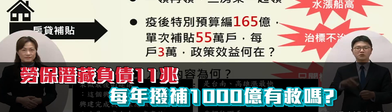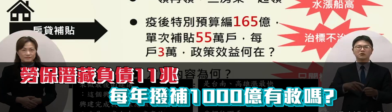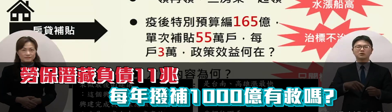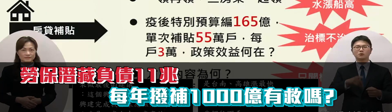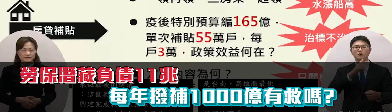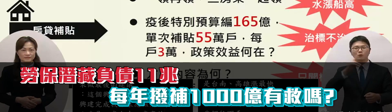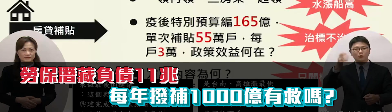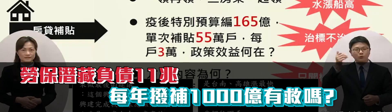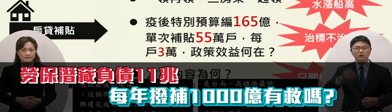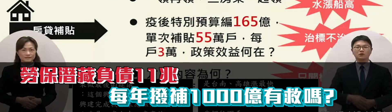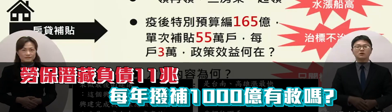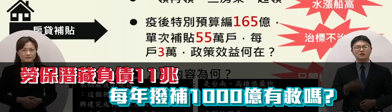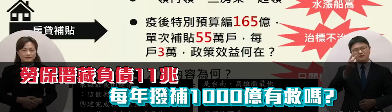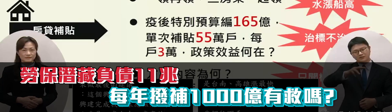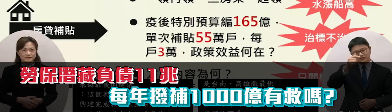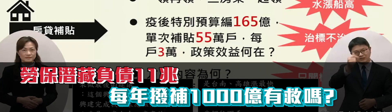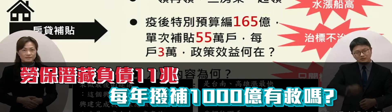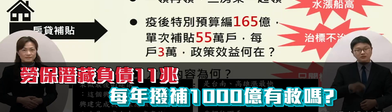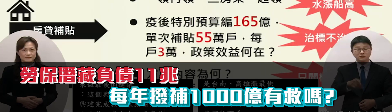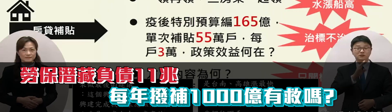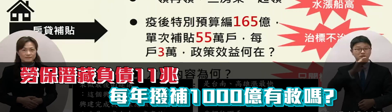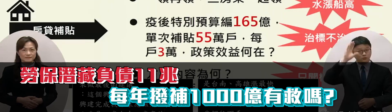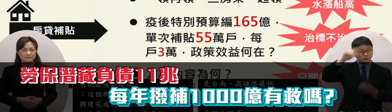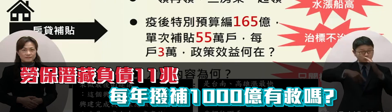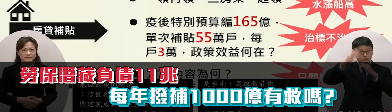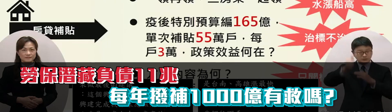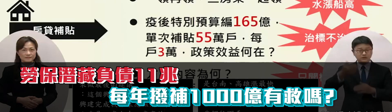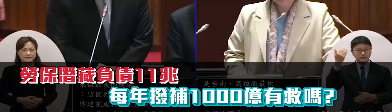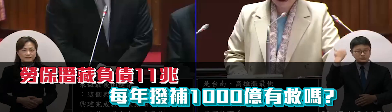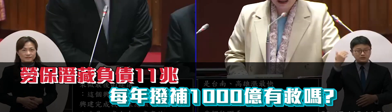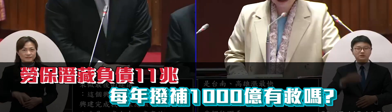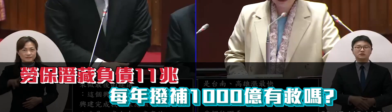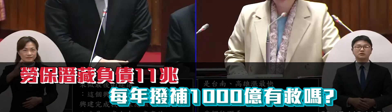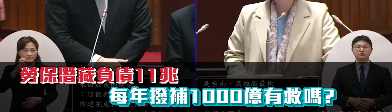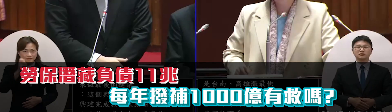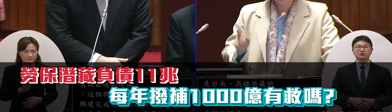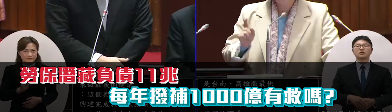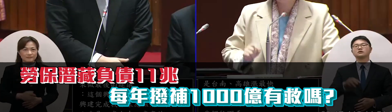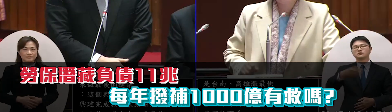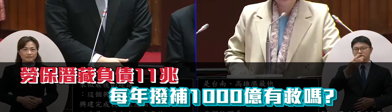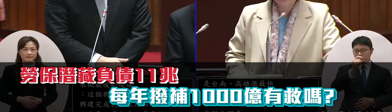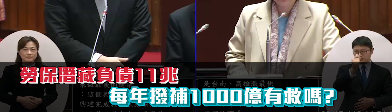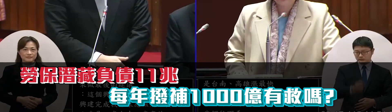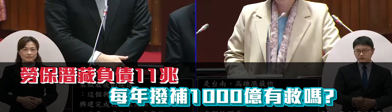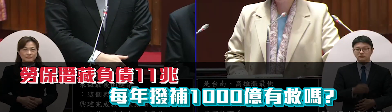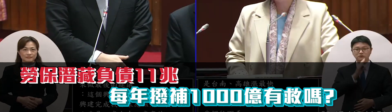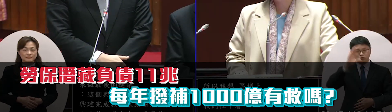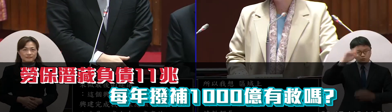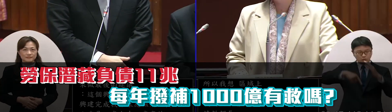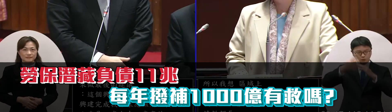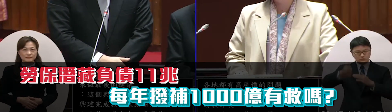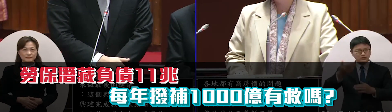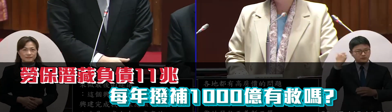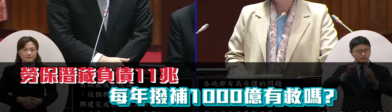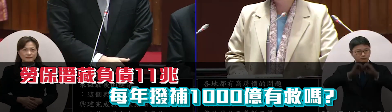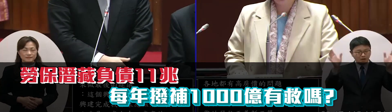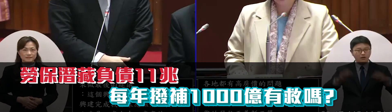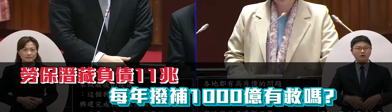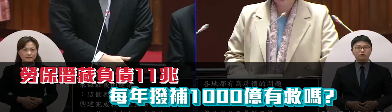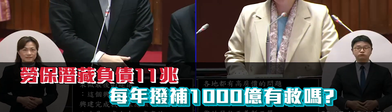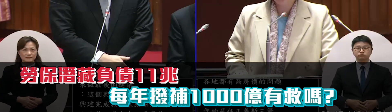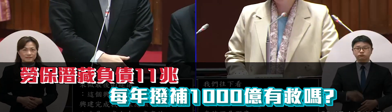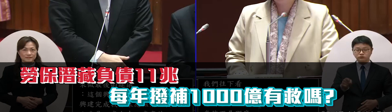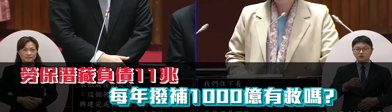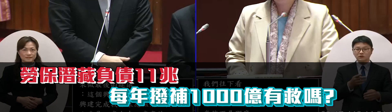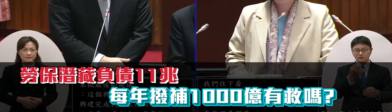扩大租金补贴，您知道这个是苏院长任内。 300亿 哈，是苏院长任内，他当时承诺的户数是多